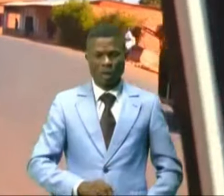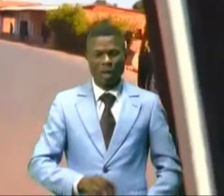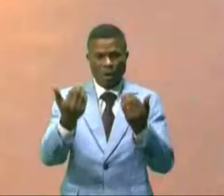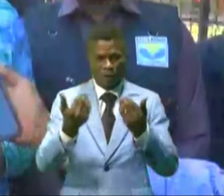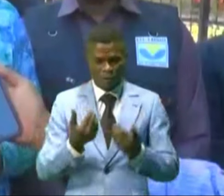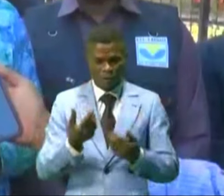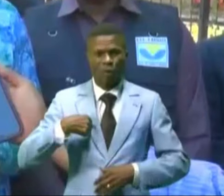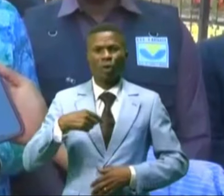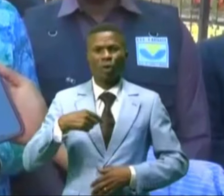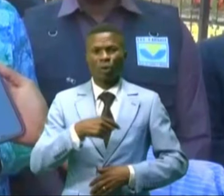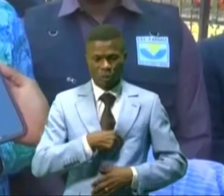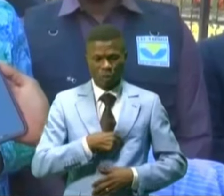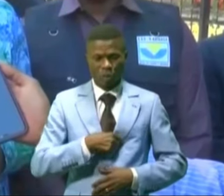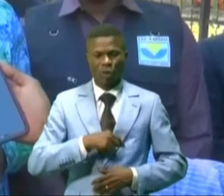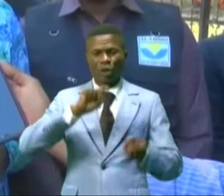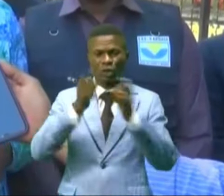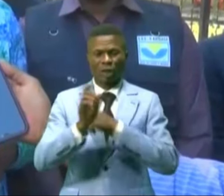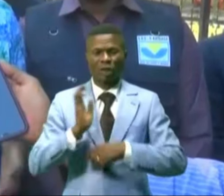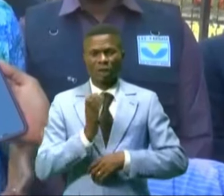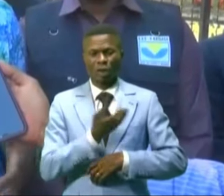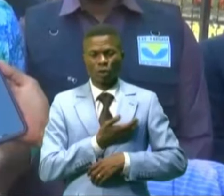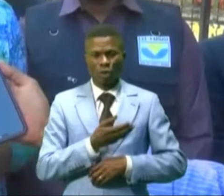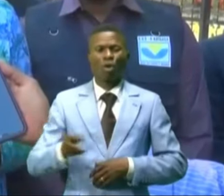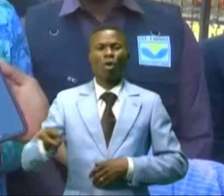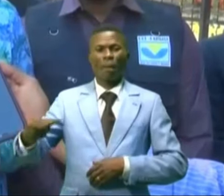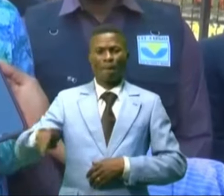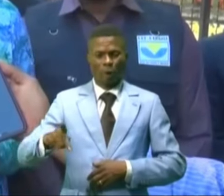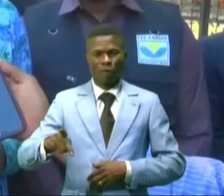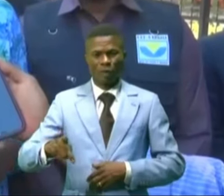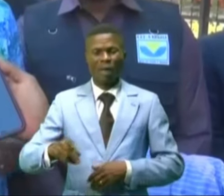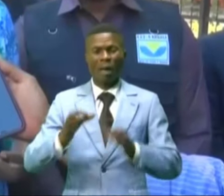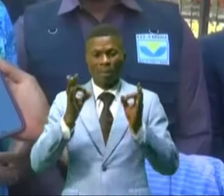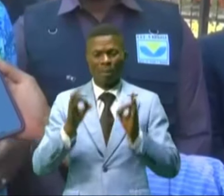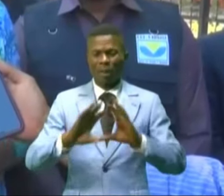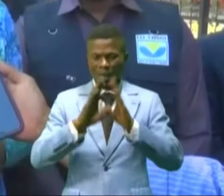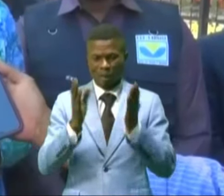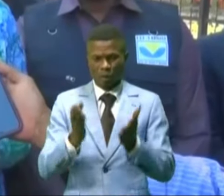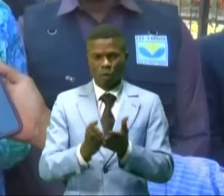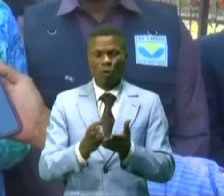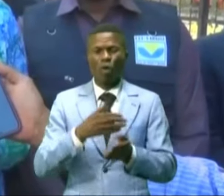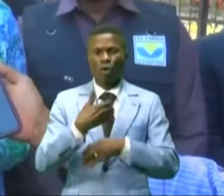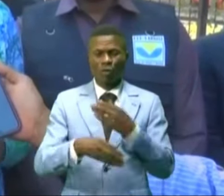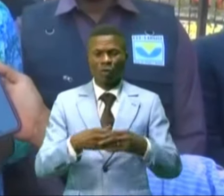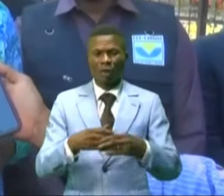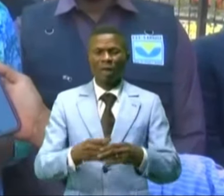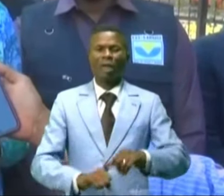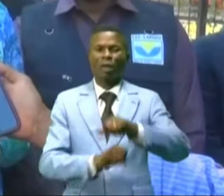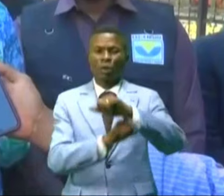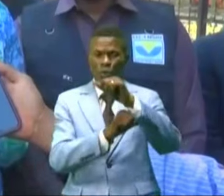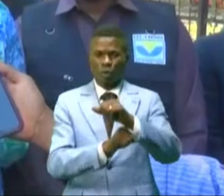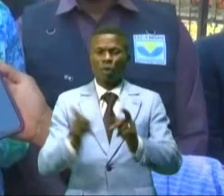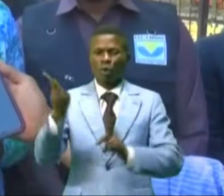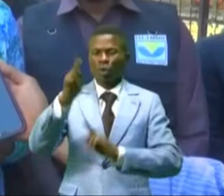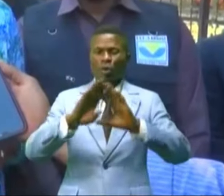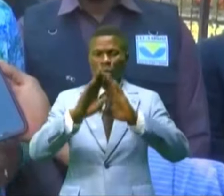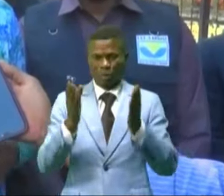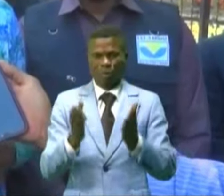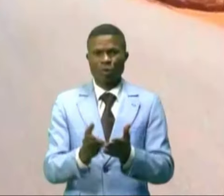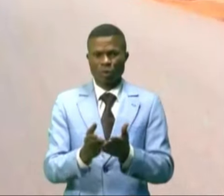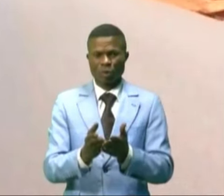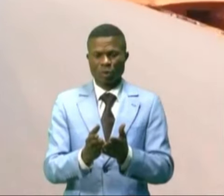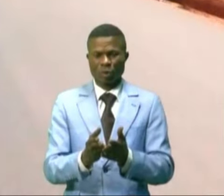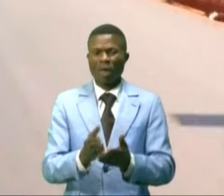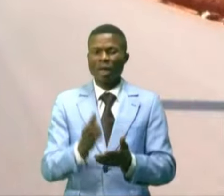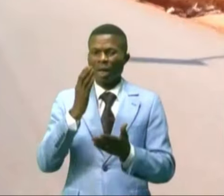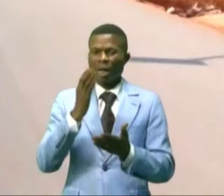nous puissions moderniser nos entités, mais tout cela grâce à l'apport de notre population qui ne cesse